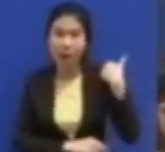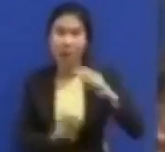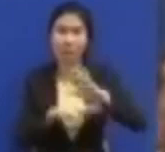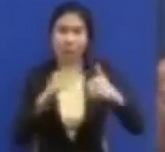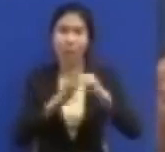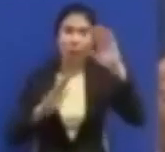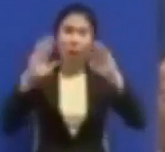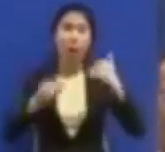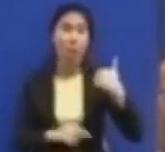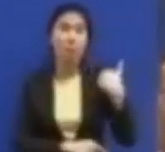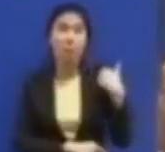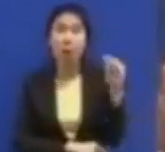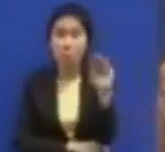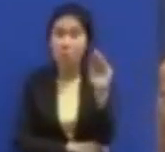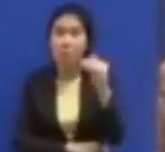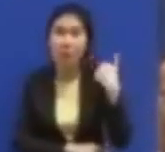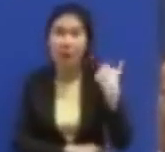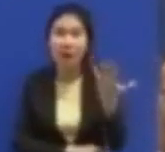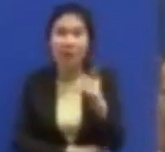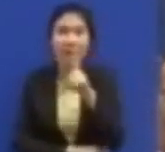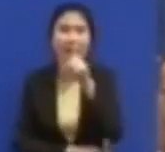เอามีเหรอฮะ